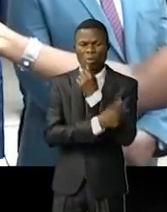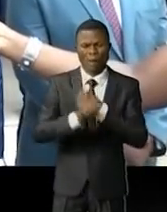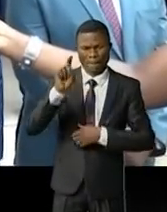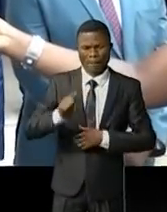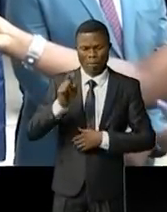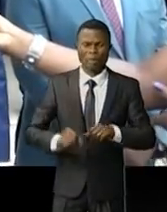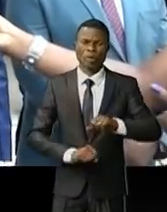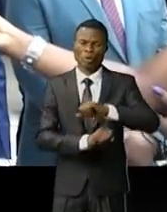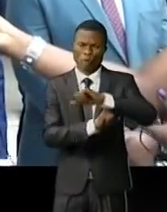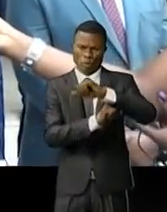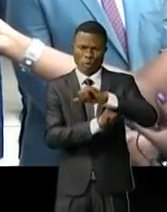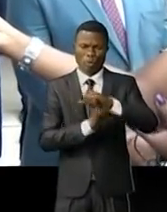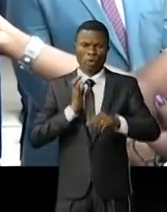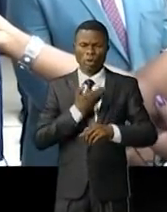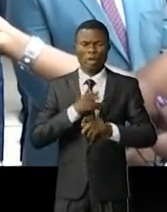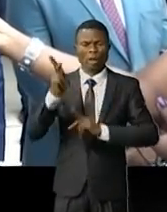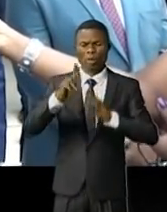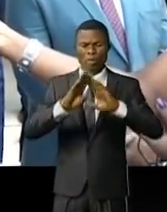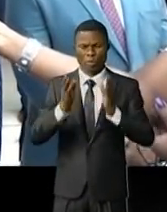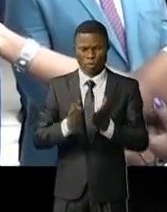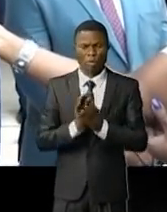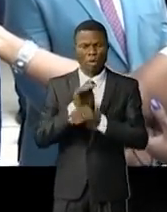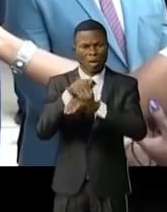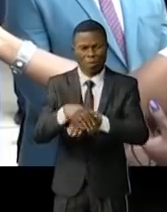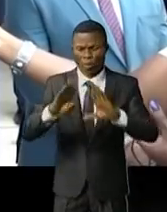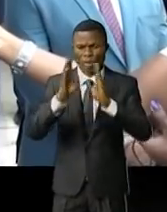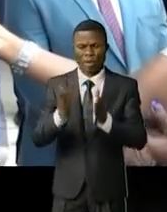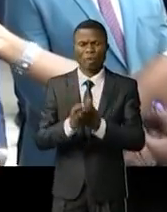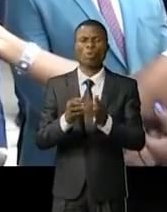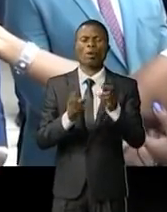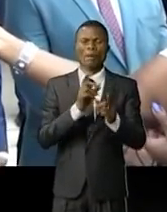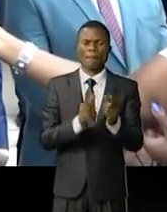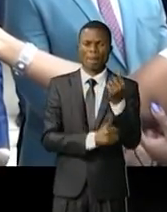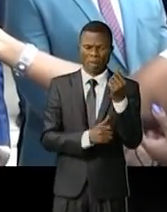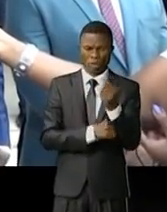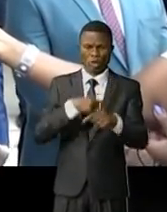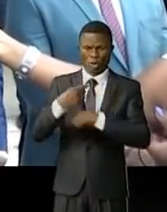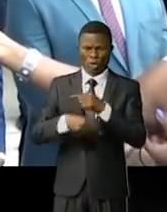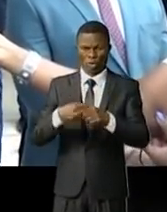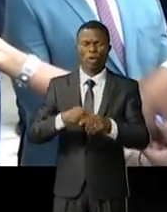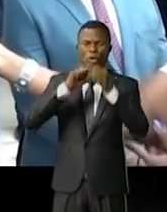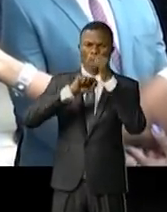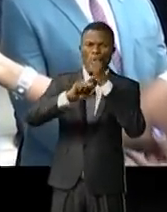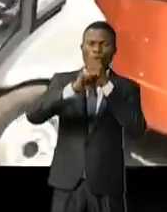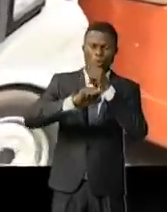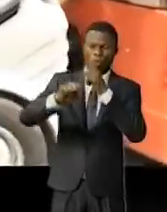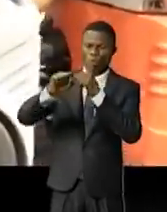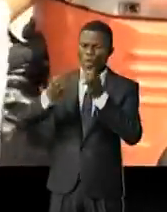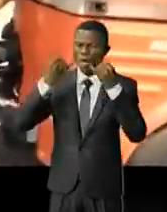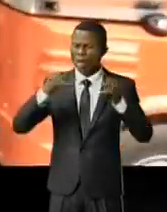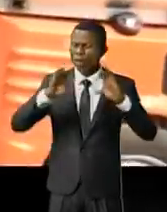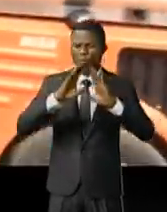de l'appui de notre population, la participation de notre population. Nous allons commencer une campagne de